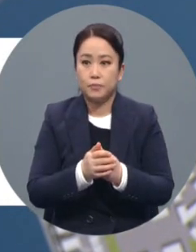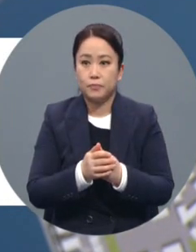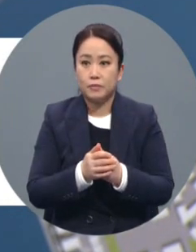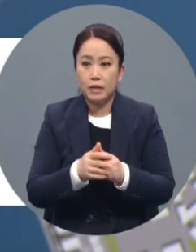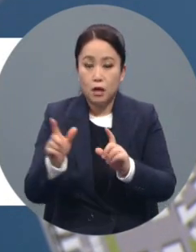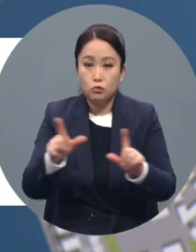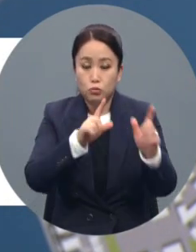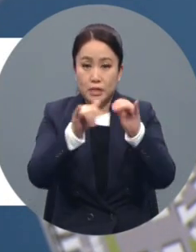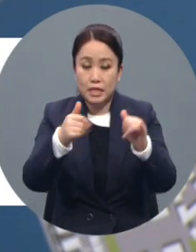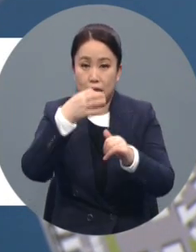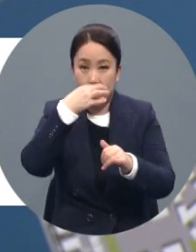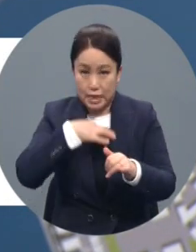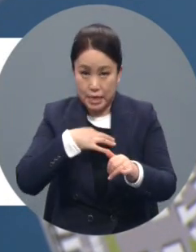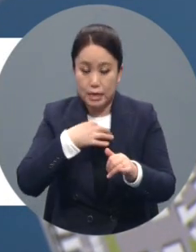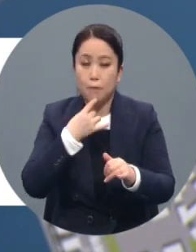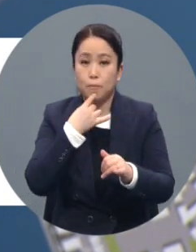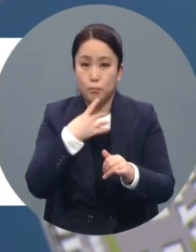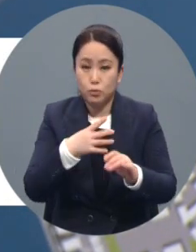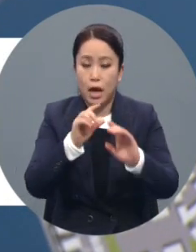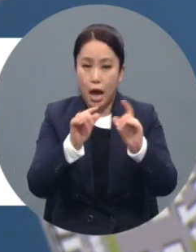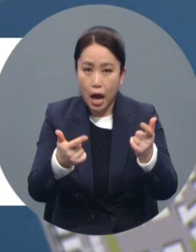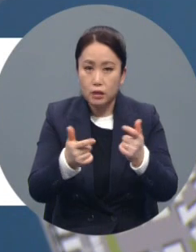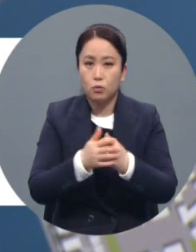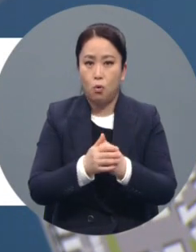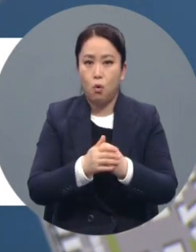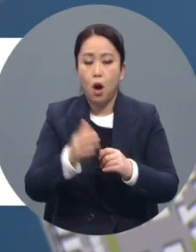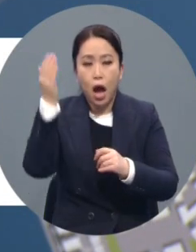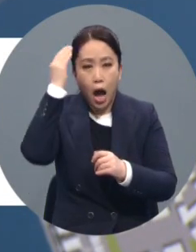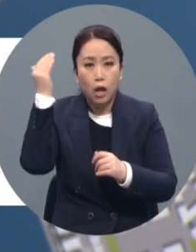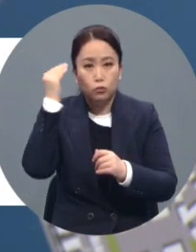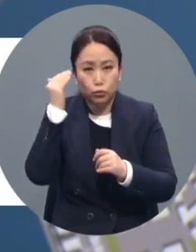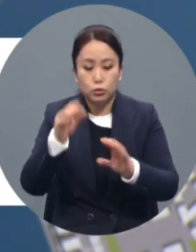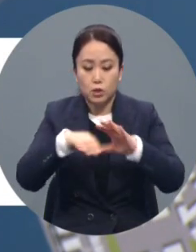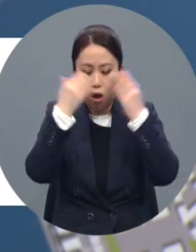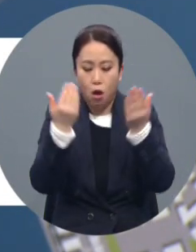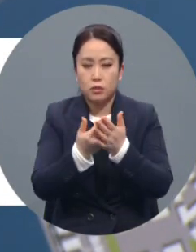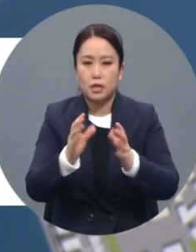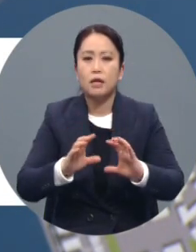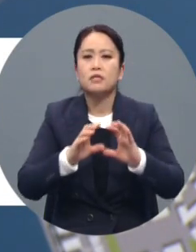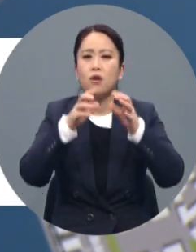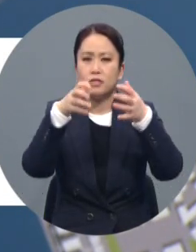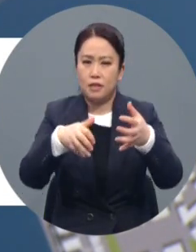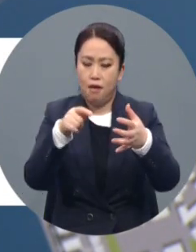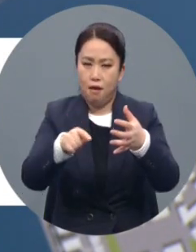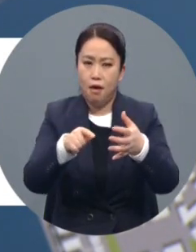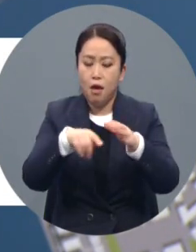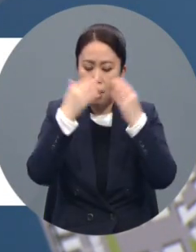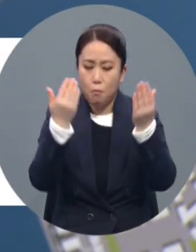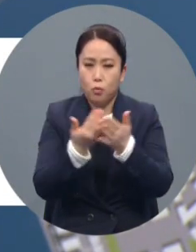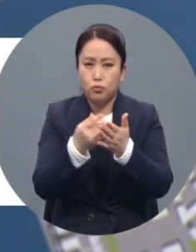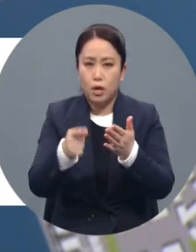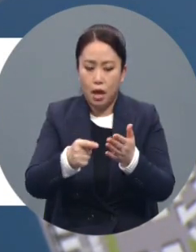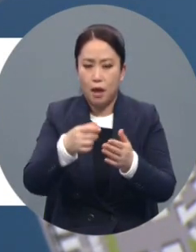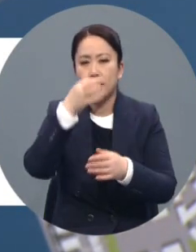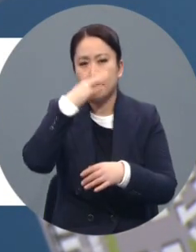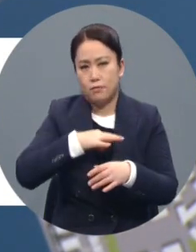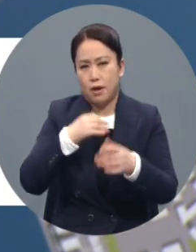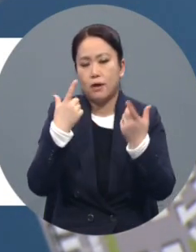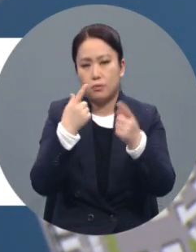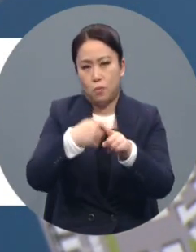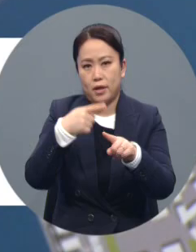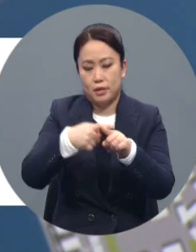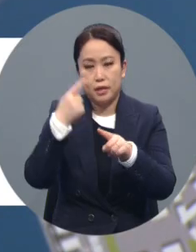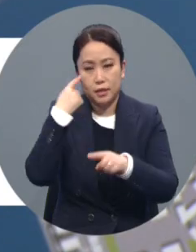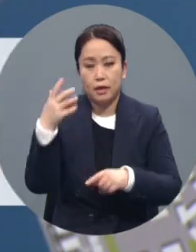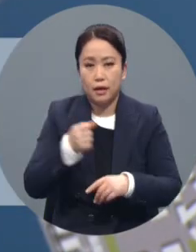그 주민들의 그 이익뿐만이 아니고 대한민국 국가 전체의 그 사활적 이익이 걸려있는 곳이라고 저는